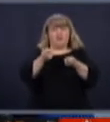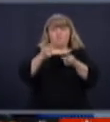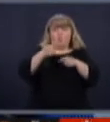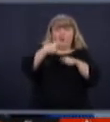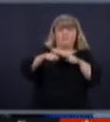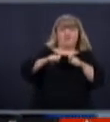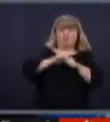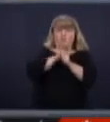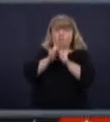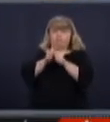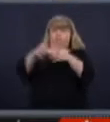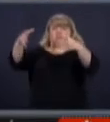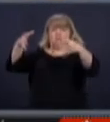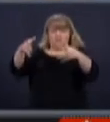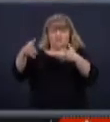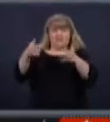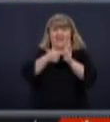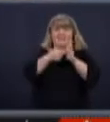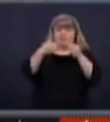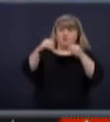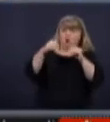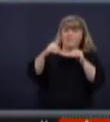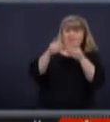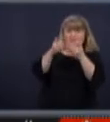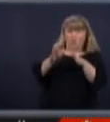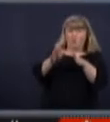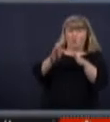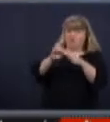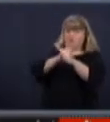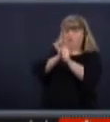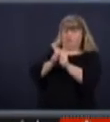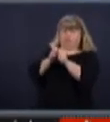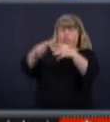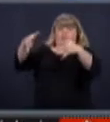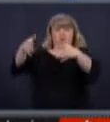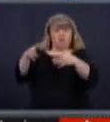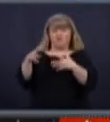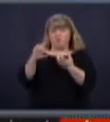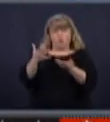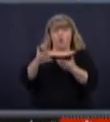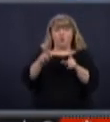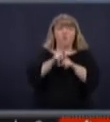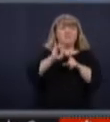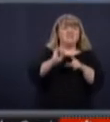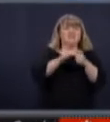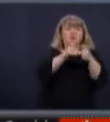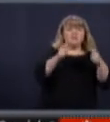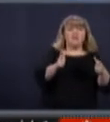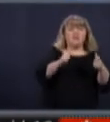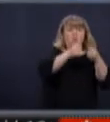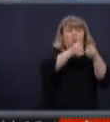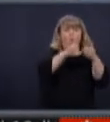notamment dans les commerces qu'on va ouvrir ou quand on va réouvrir encore plus le secteur manufacturier, si jamais dans un... Moi, je vais